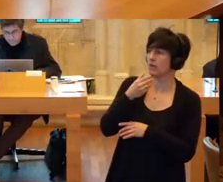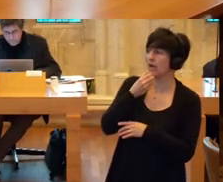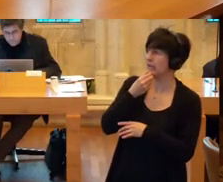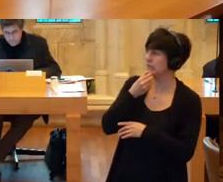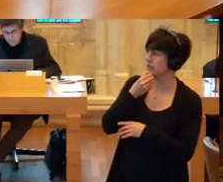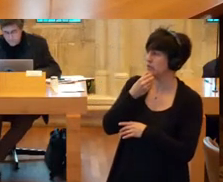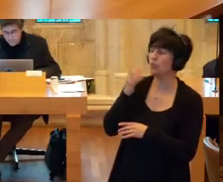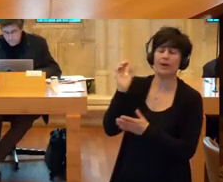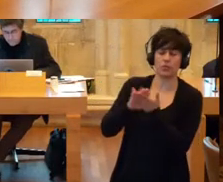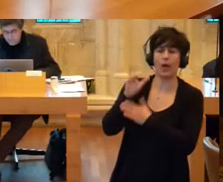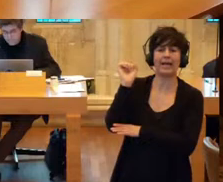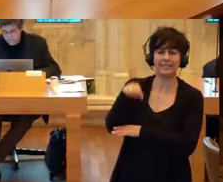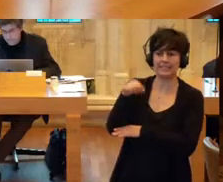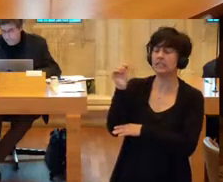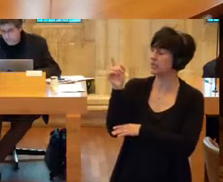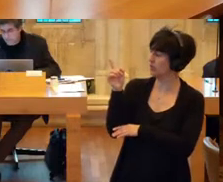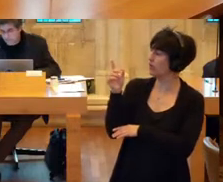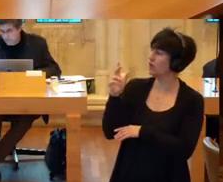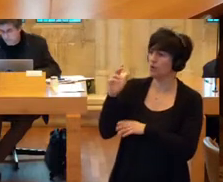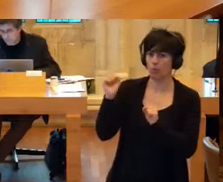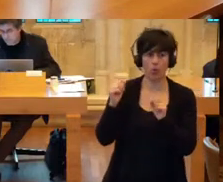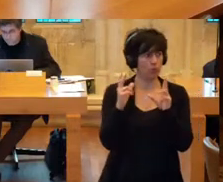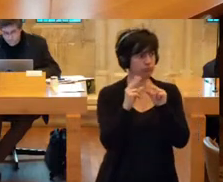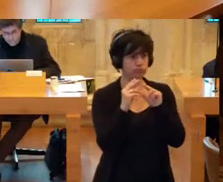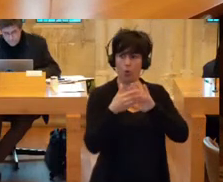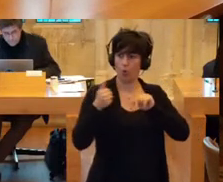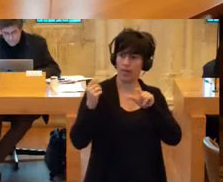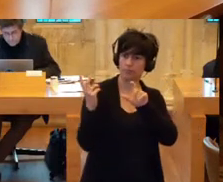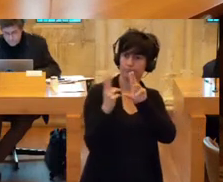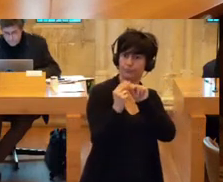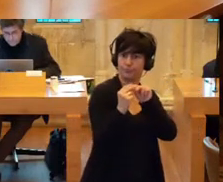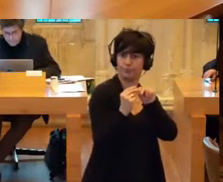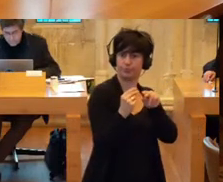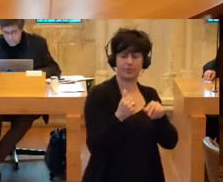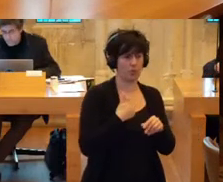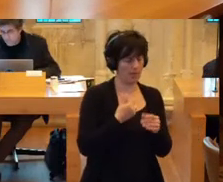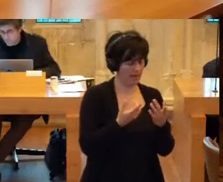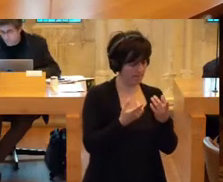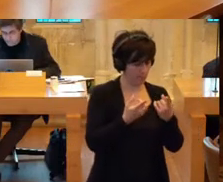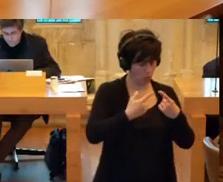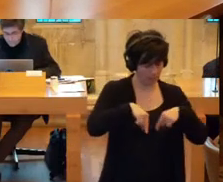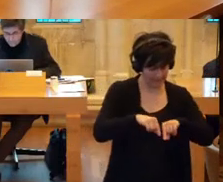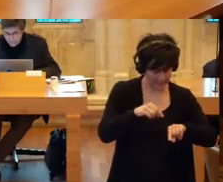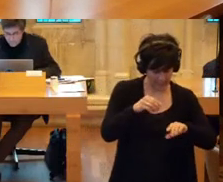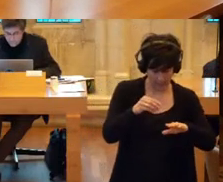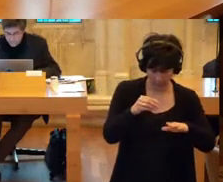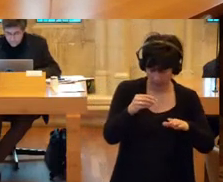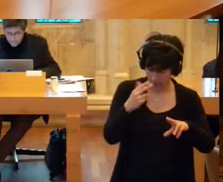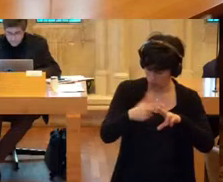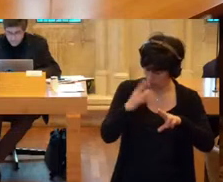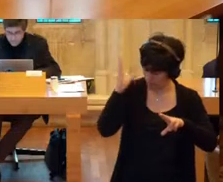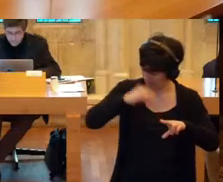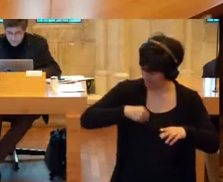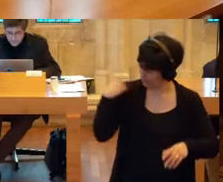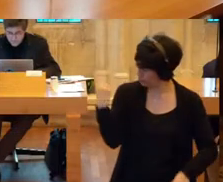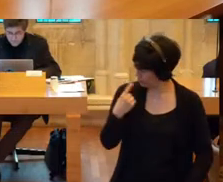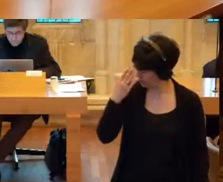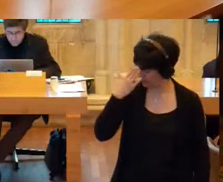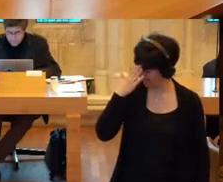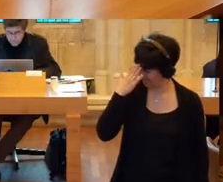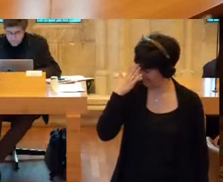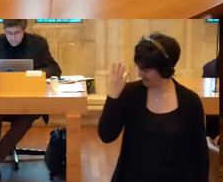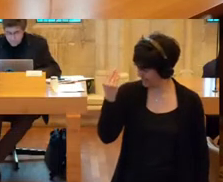sujet, puisqu'il y a prochainement une présentation dans l'instance habituelle, dont j'oublie toujours le... Enfin, j'ai du